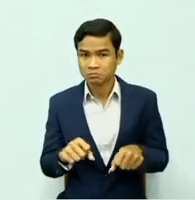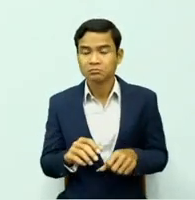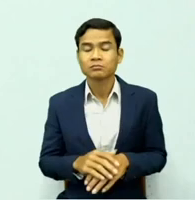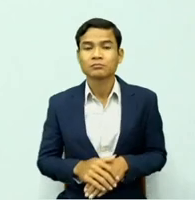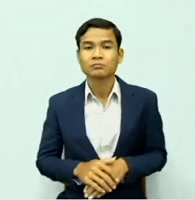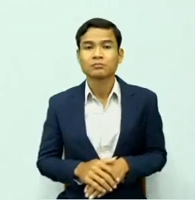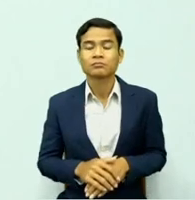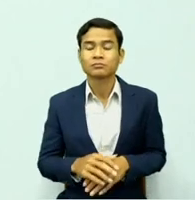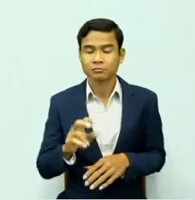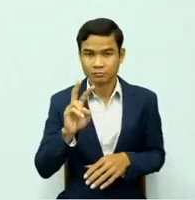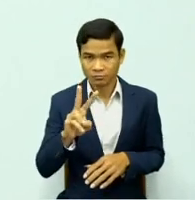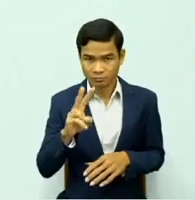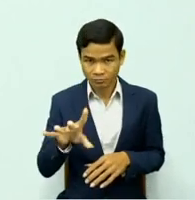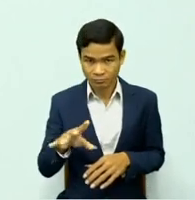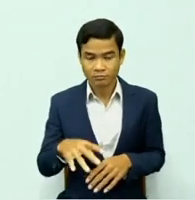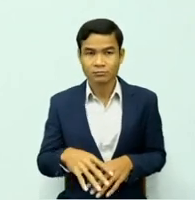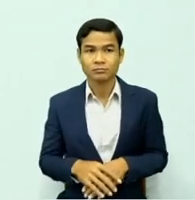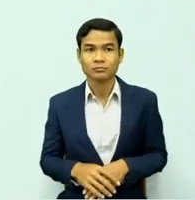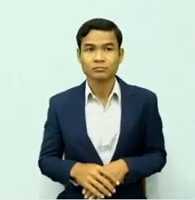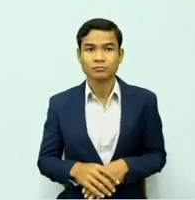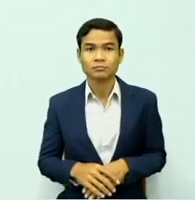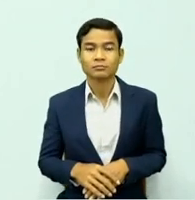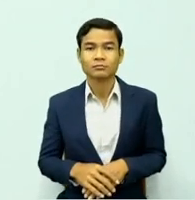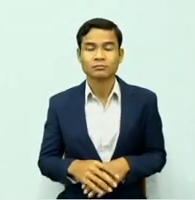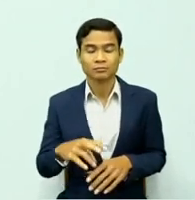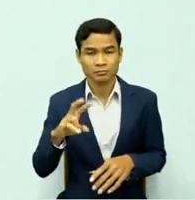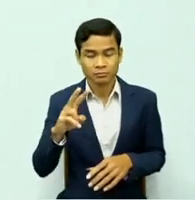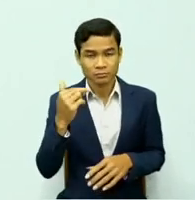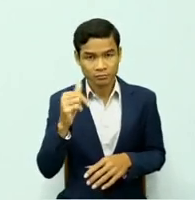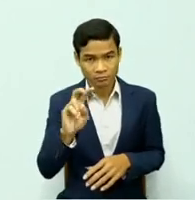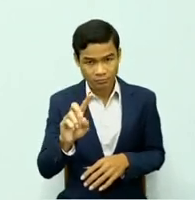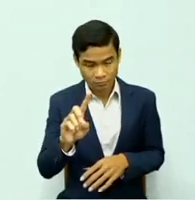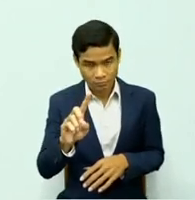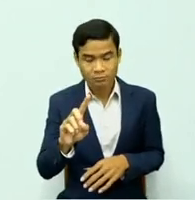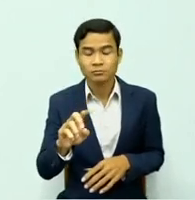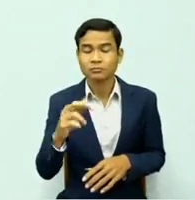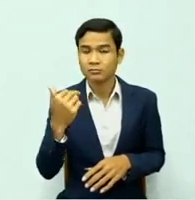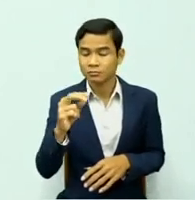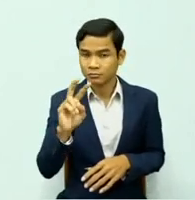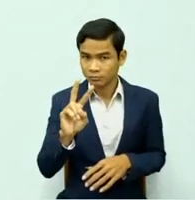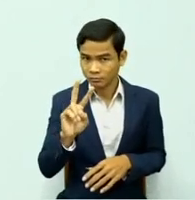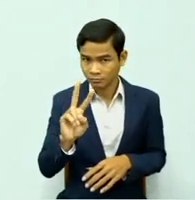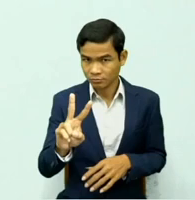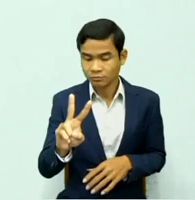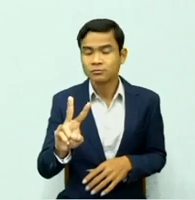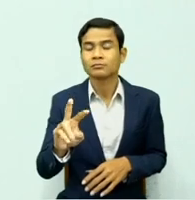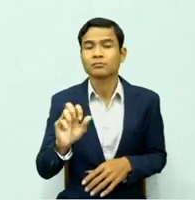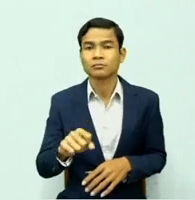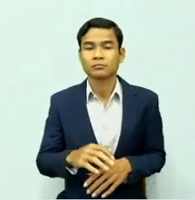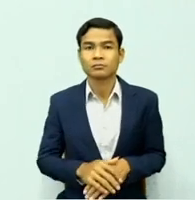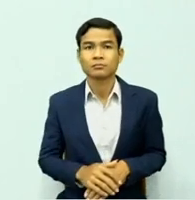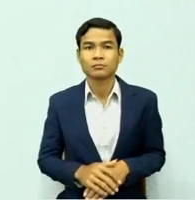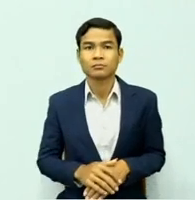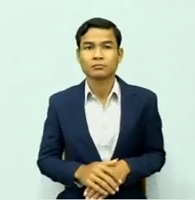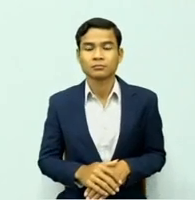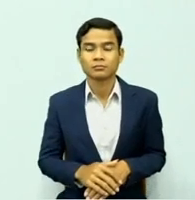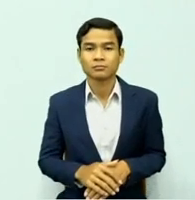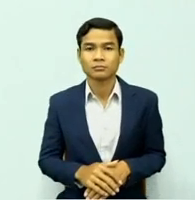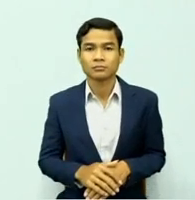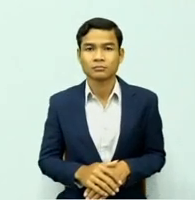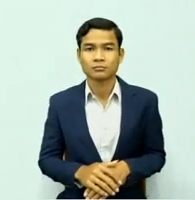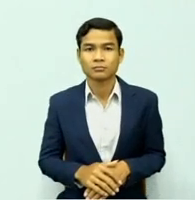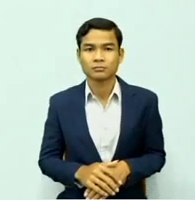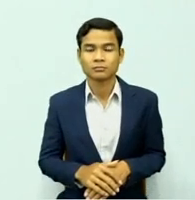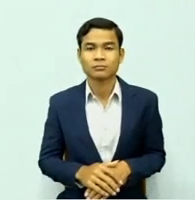នាំ2ហើយមិនអត់ចានេះជាលំនាំទី1នេះជាលំនាំទី2ចាអញ្